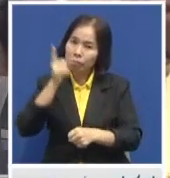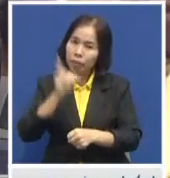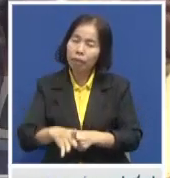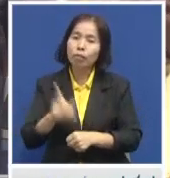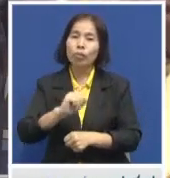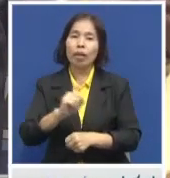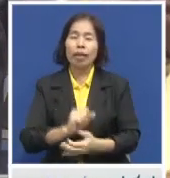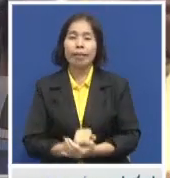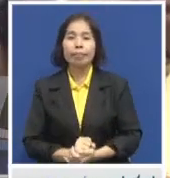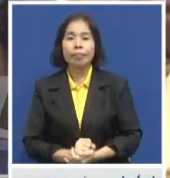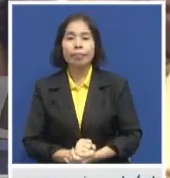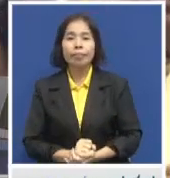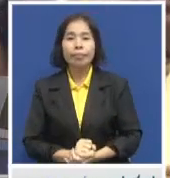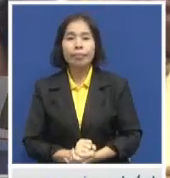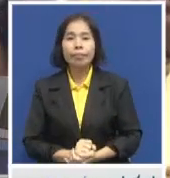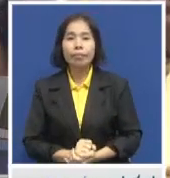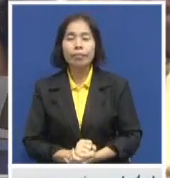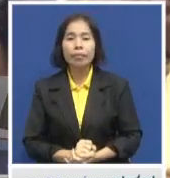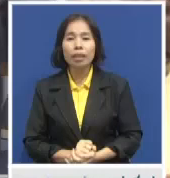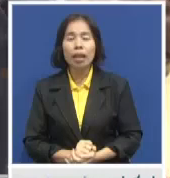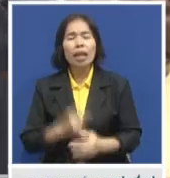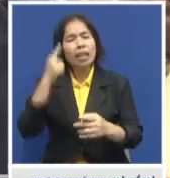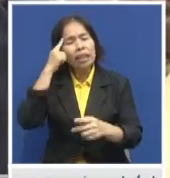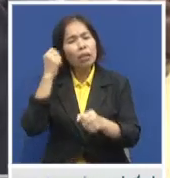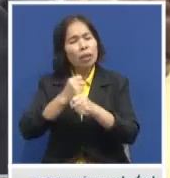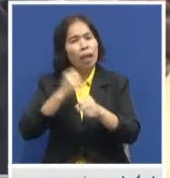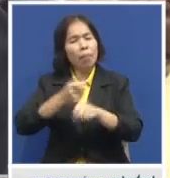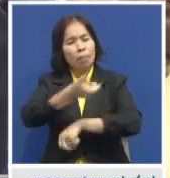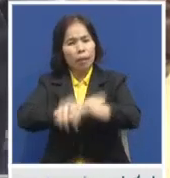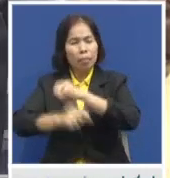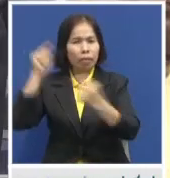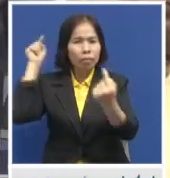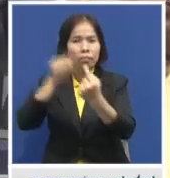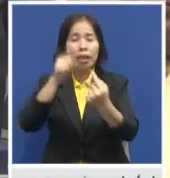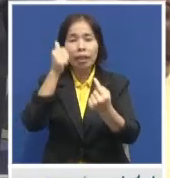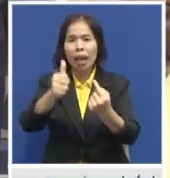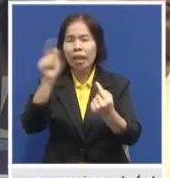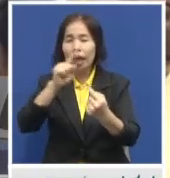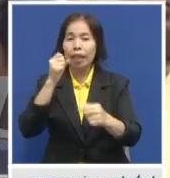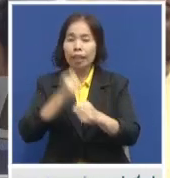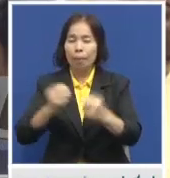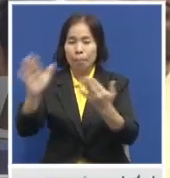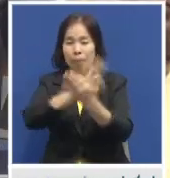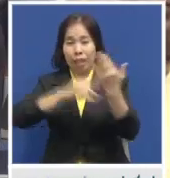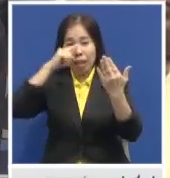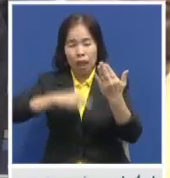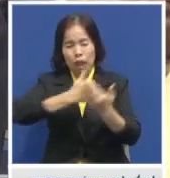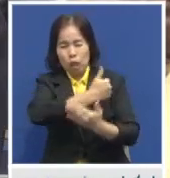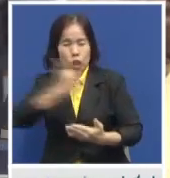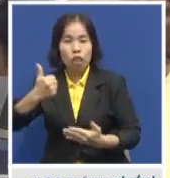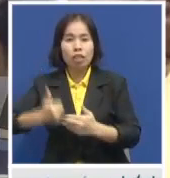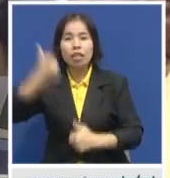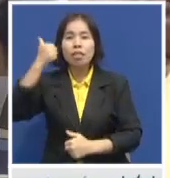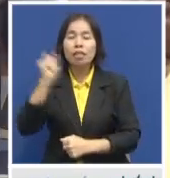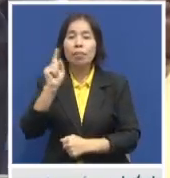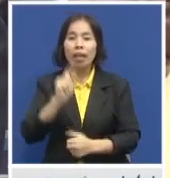ไม่ถามว่าเราจะไปสู่จุดนั้นได้ยังไงจุดที่เราเป็นประเทศพรีเมียมในทุกๆเรื่อง